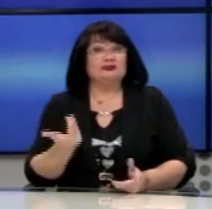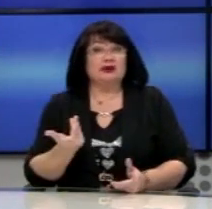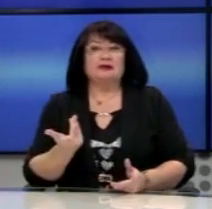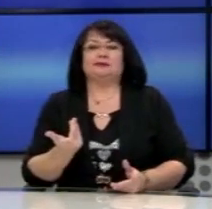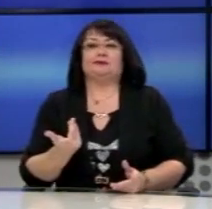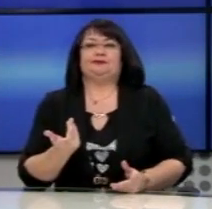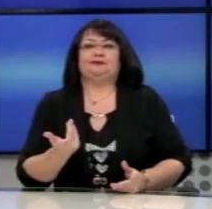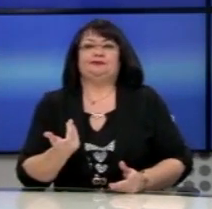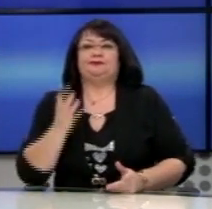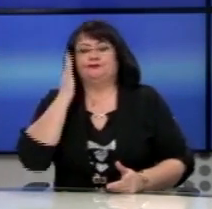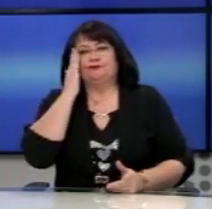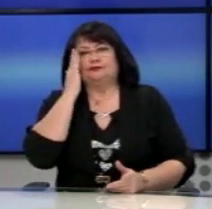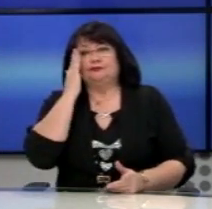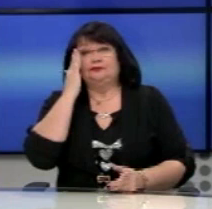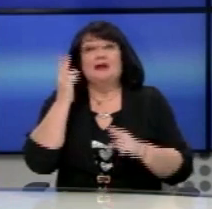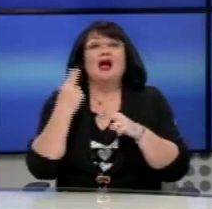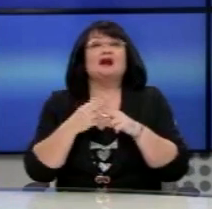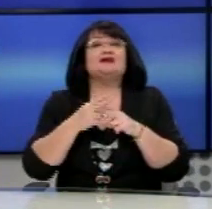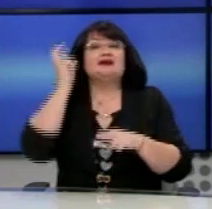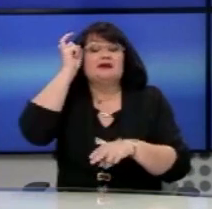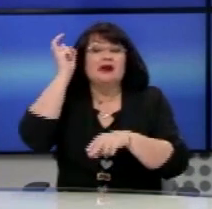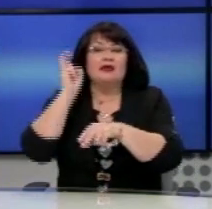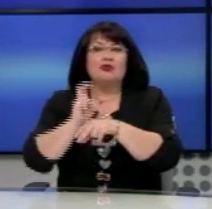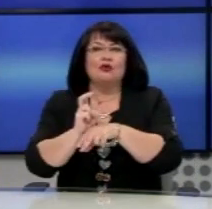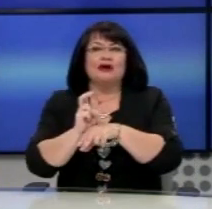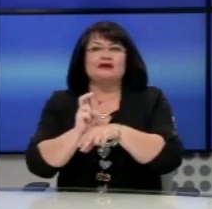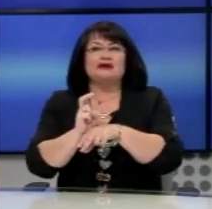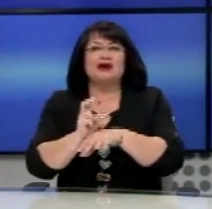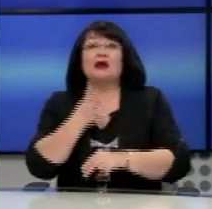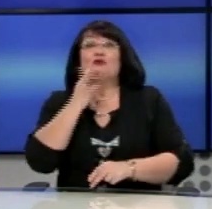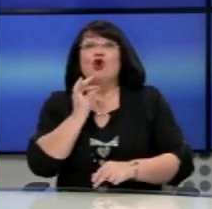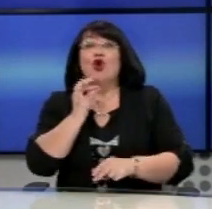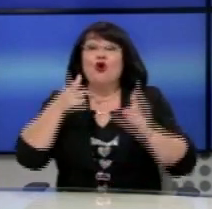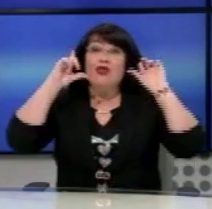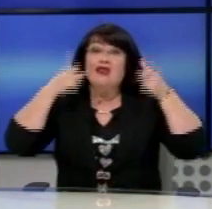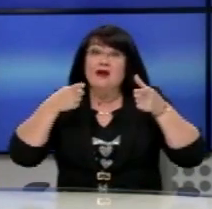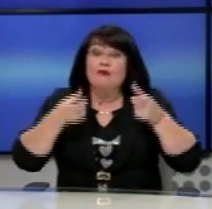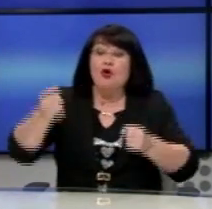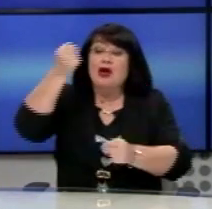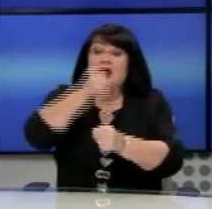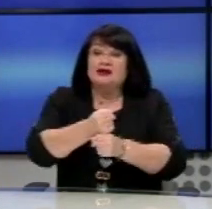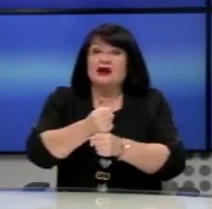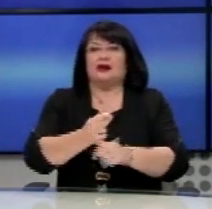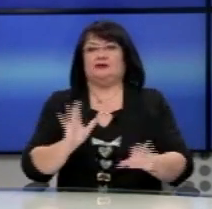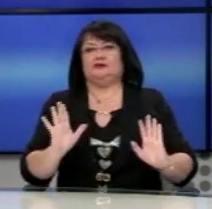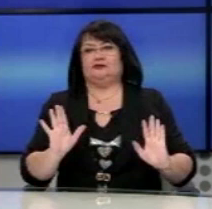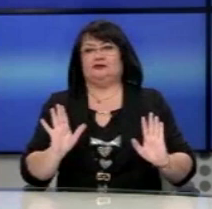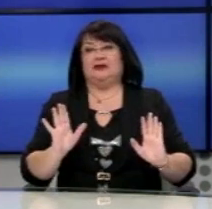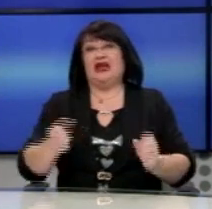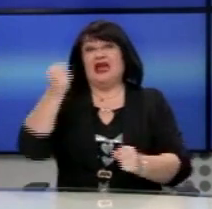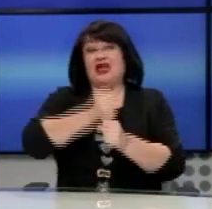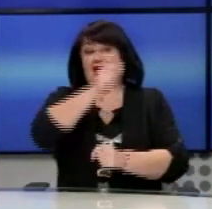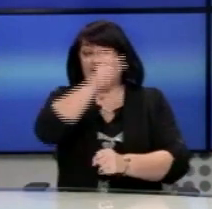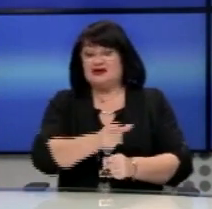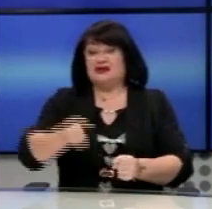άλλο αξίζει να θυμάστε ότι είναι ο λόγος που βρίσκεστε εδώ μέσα και έχετε και την πρωθυπουργική